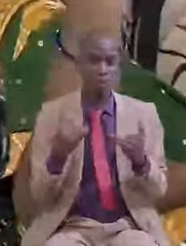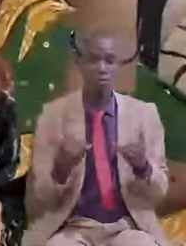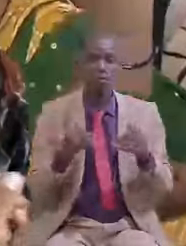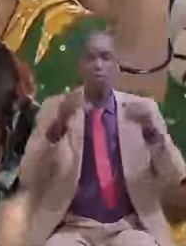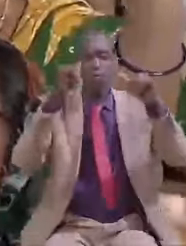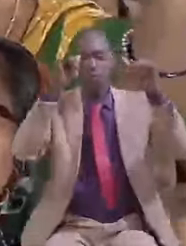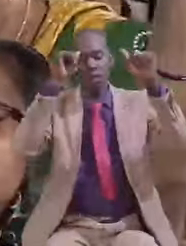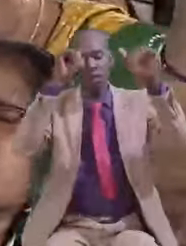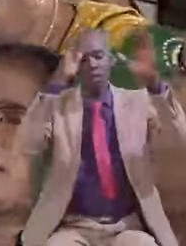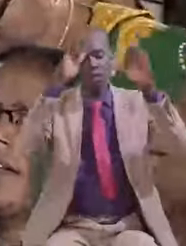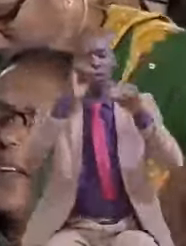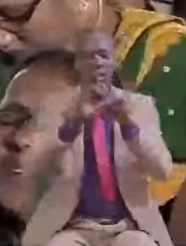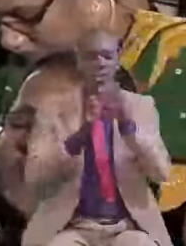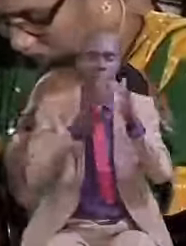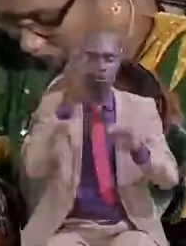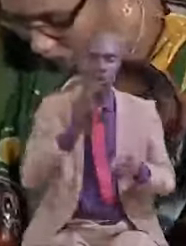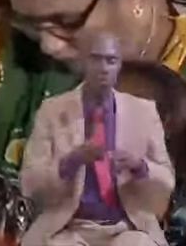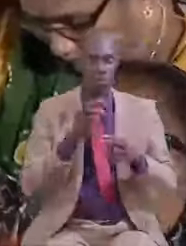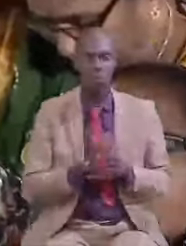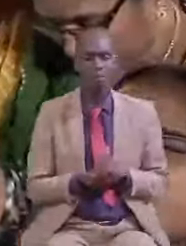nom de Jésus-Christ.